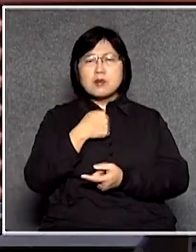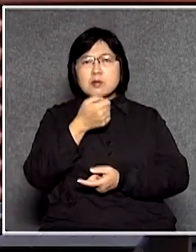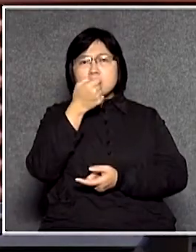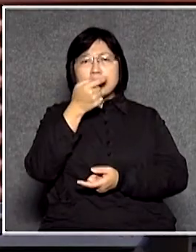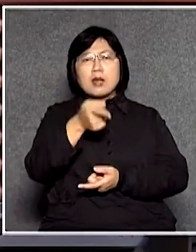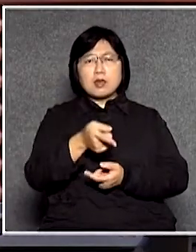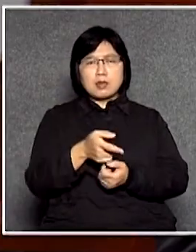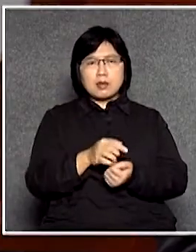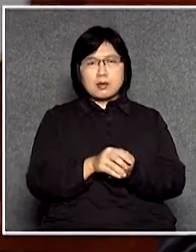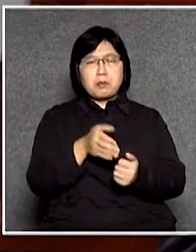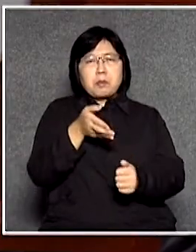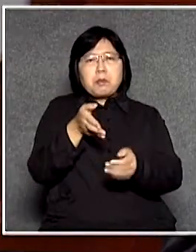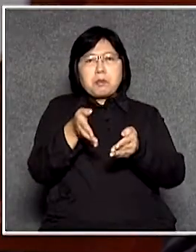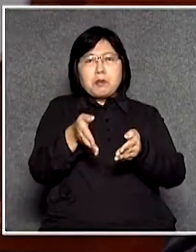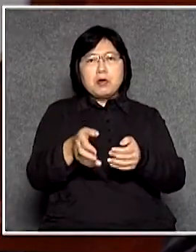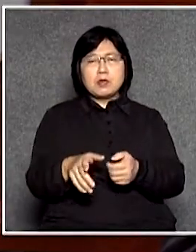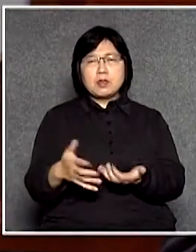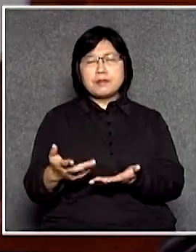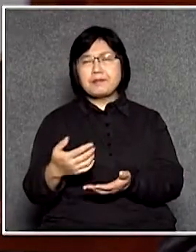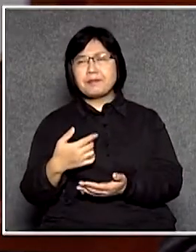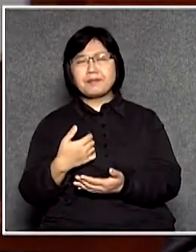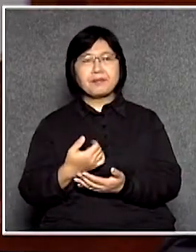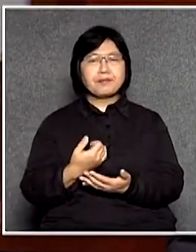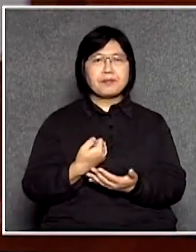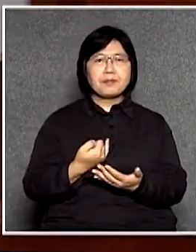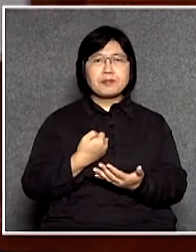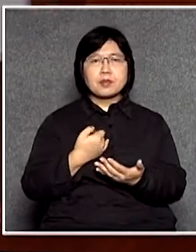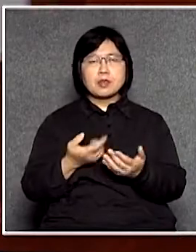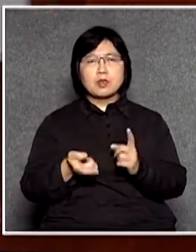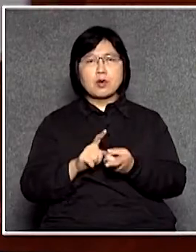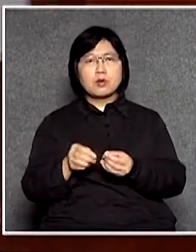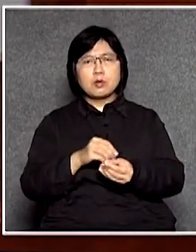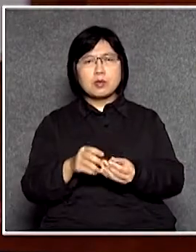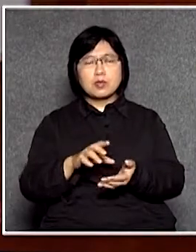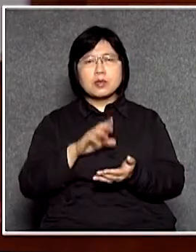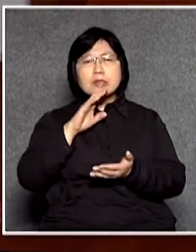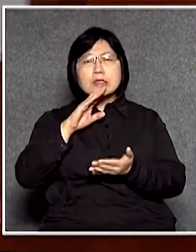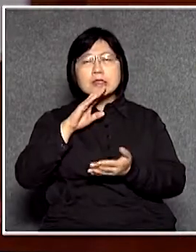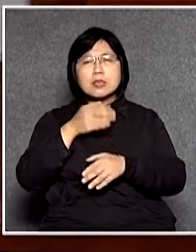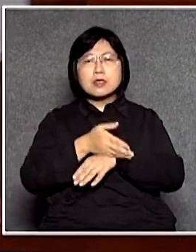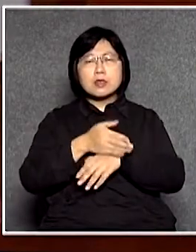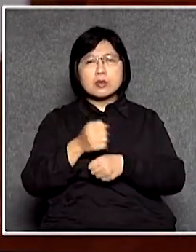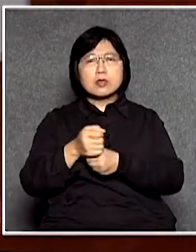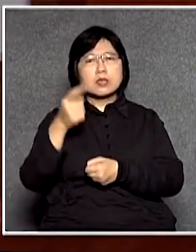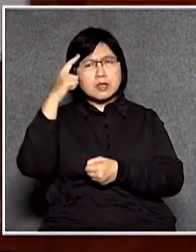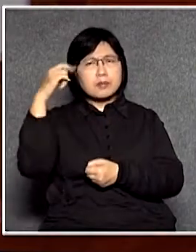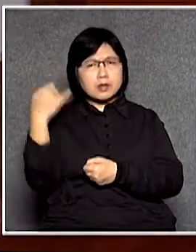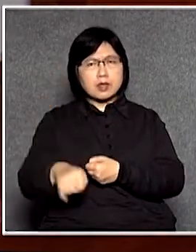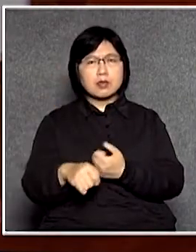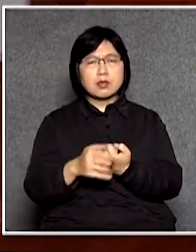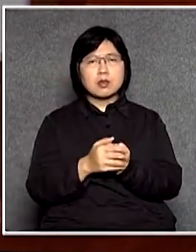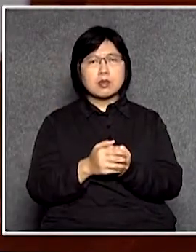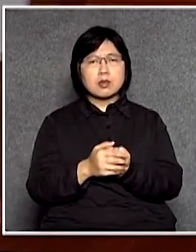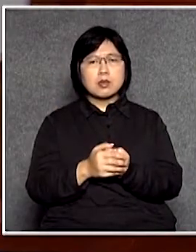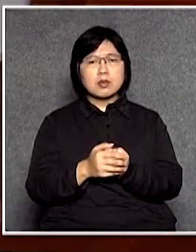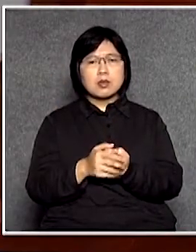係咪？喂，而家就嗌死死氣啊，將嗰個咩代用券啊抽翻先啊，暫緩施行。明明知道唔得㗎啦，呢啲私